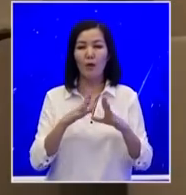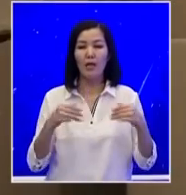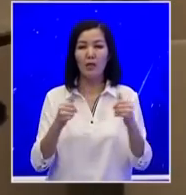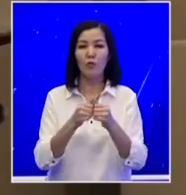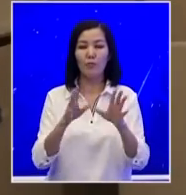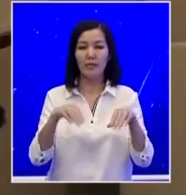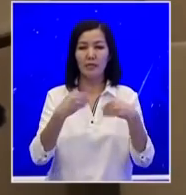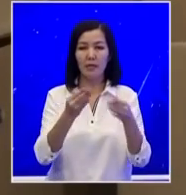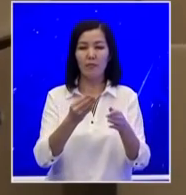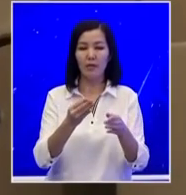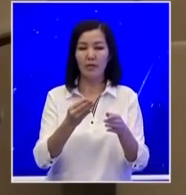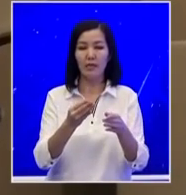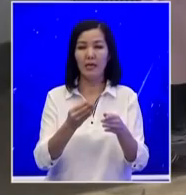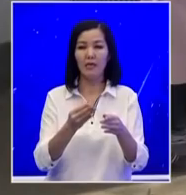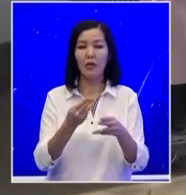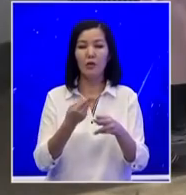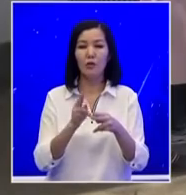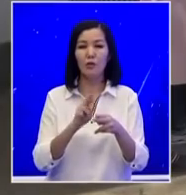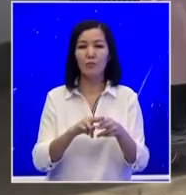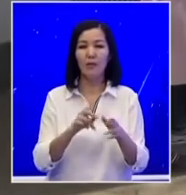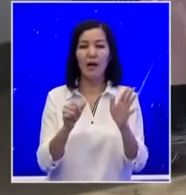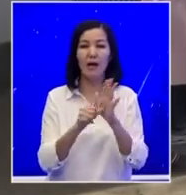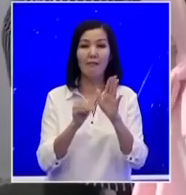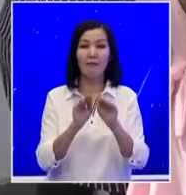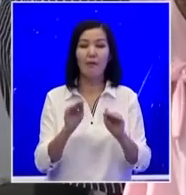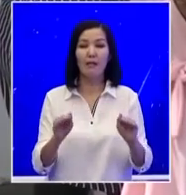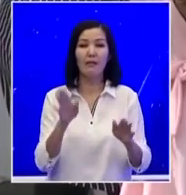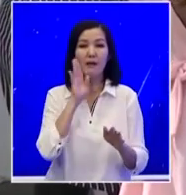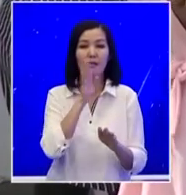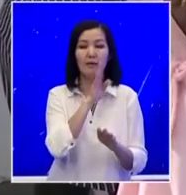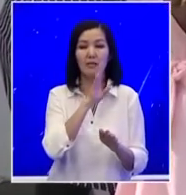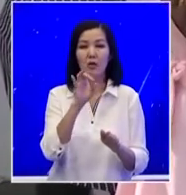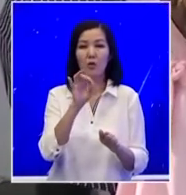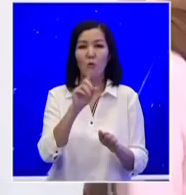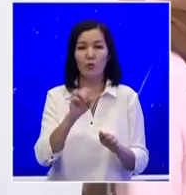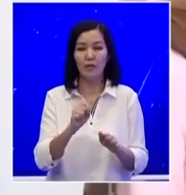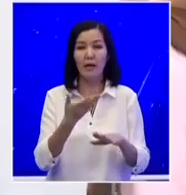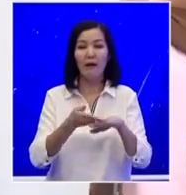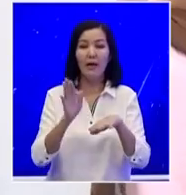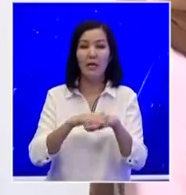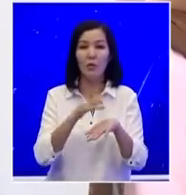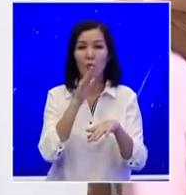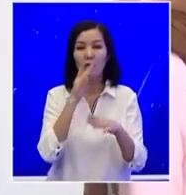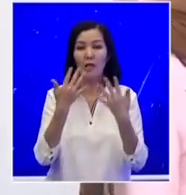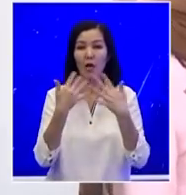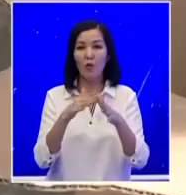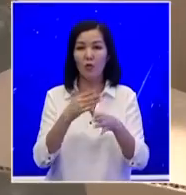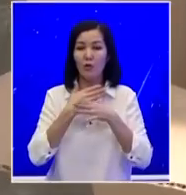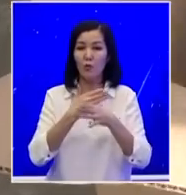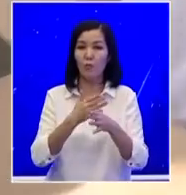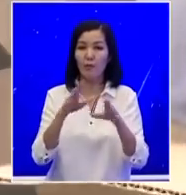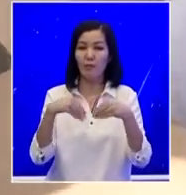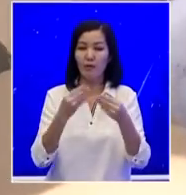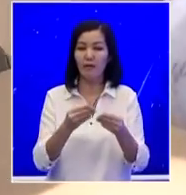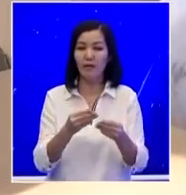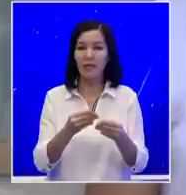отбасыларға жеткізуге асықты. Соның бірі 6 баланың анасы Роза Қайыпова. Қиын кезеңде ауылдастарынан қолдау көріп,